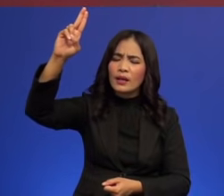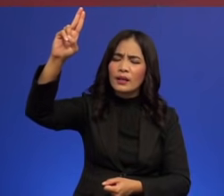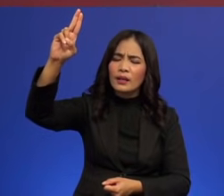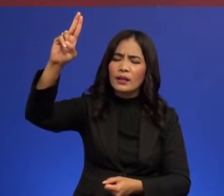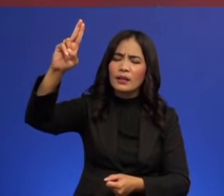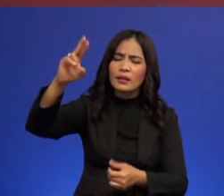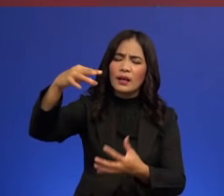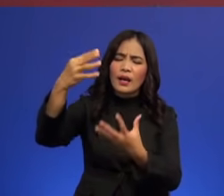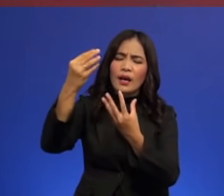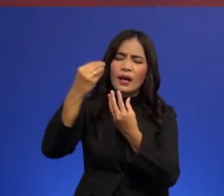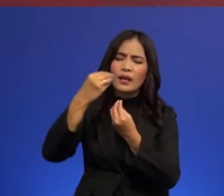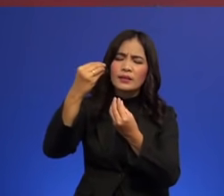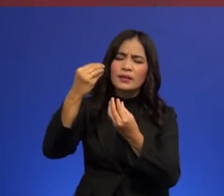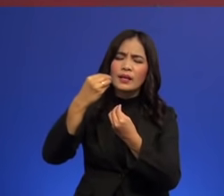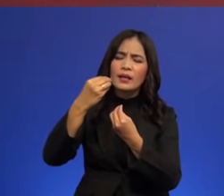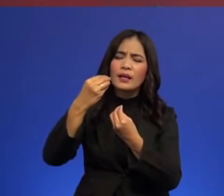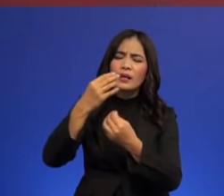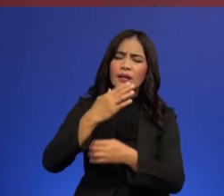Tuhan